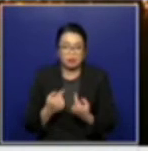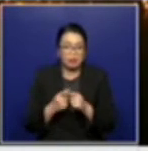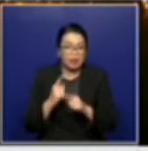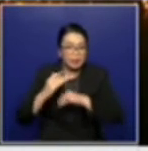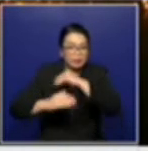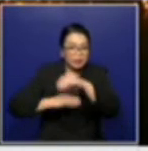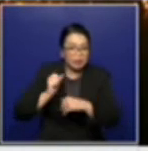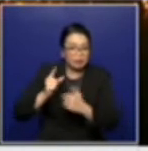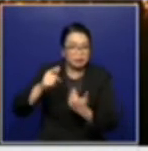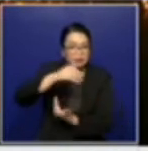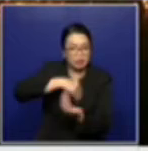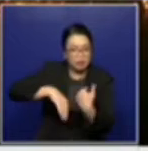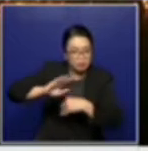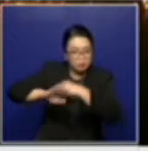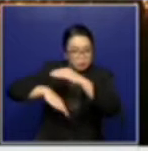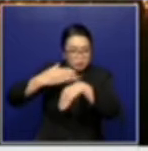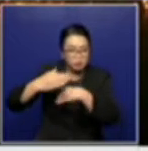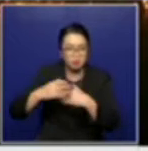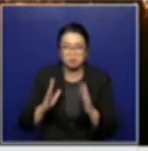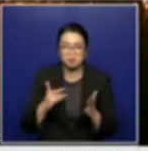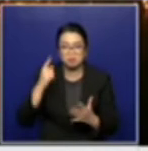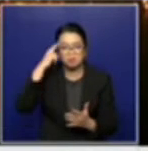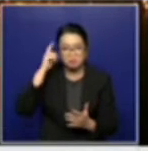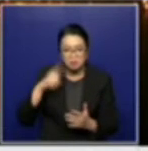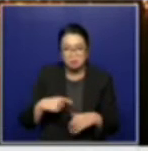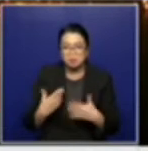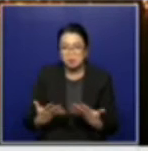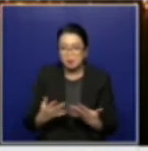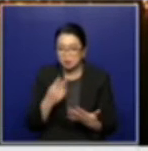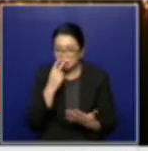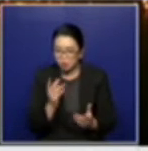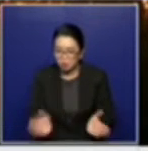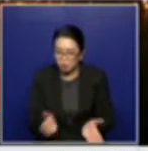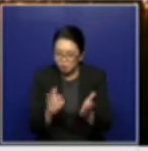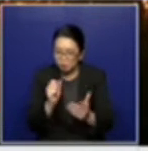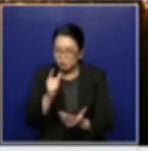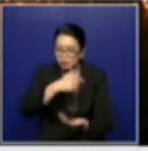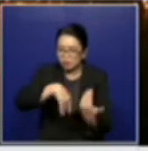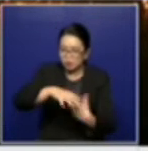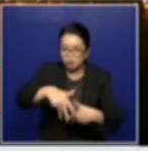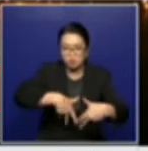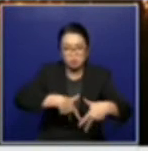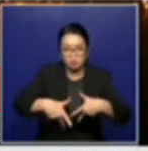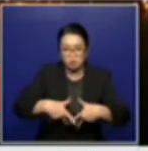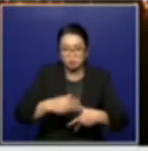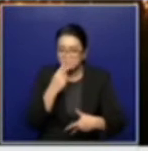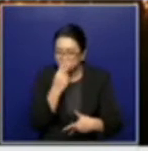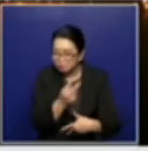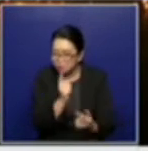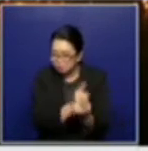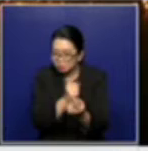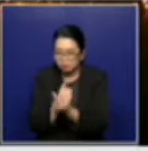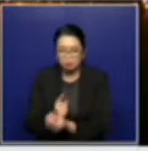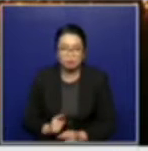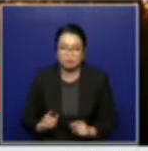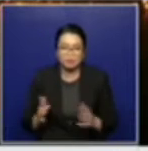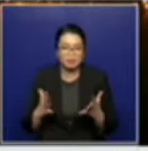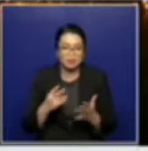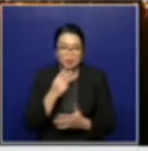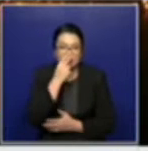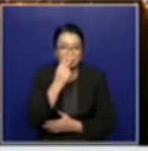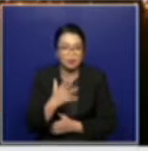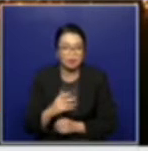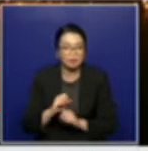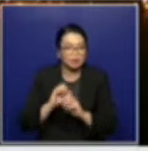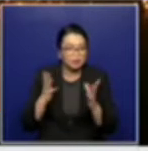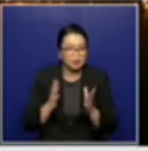ษฐกิจในระดับฐานรากในการสร้างเศรษฐกิจชุมชนนั้นกับไม่มีผลงานอย่างเป็นรูปธรรม